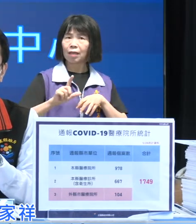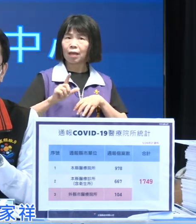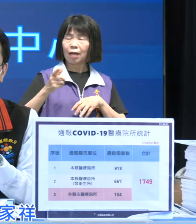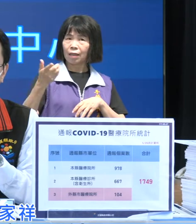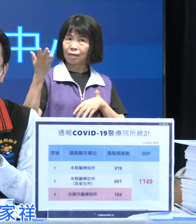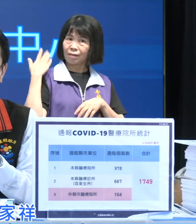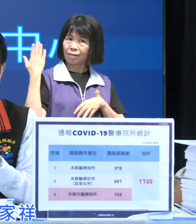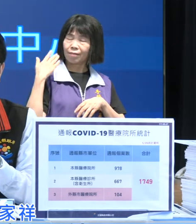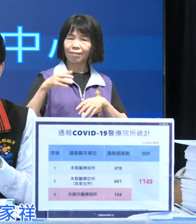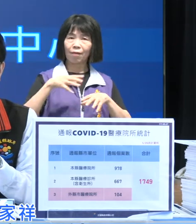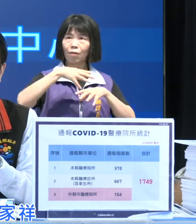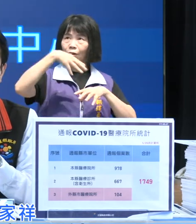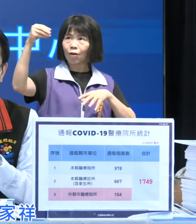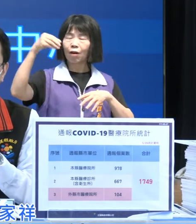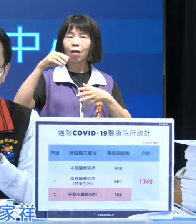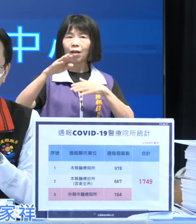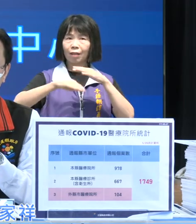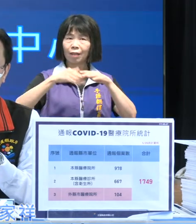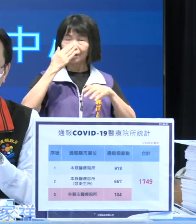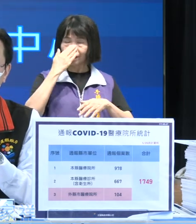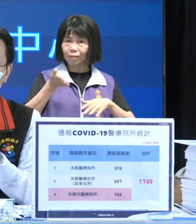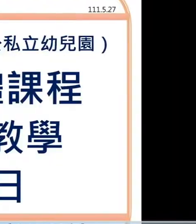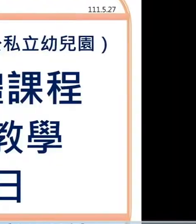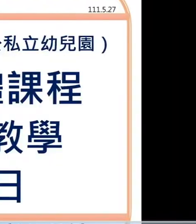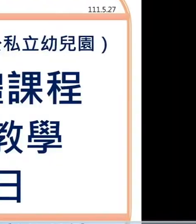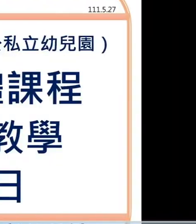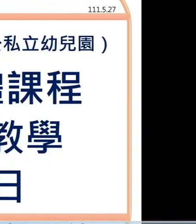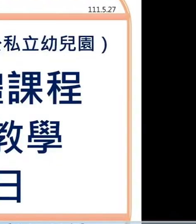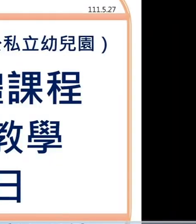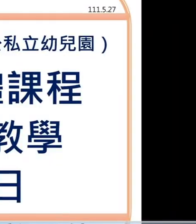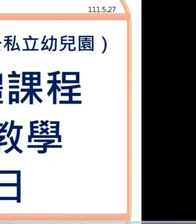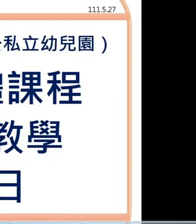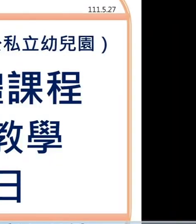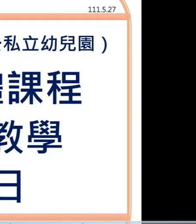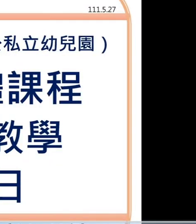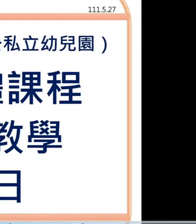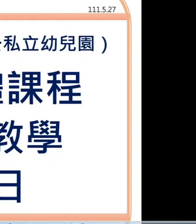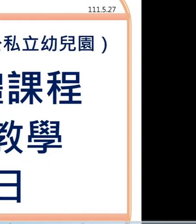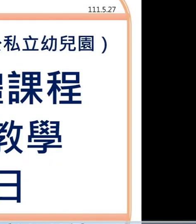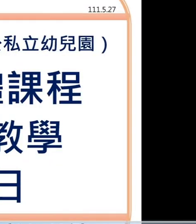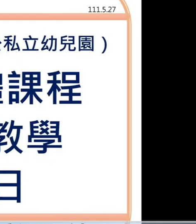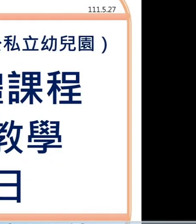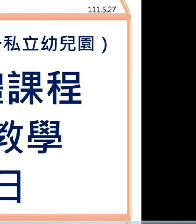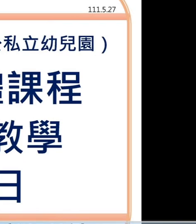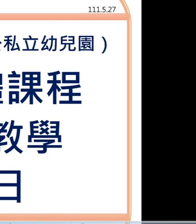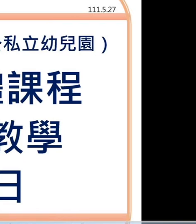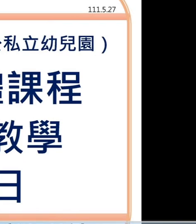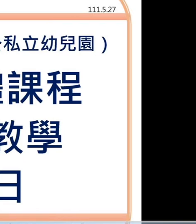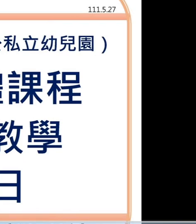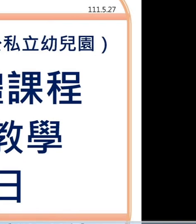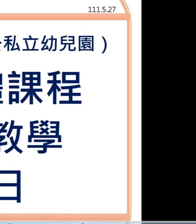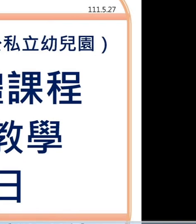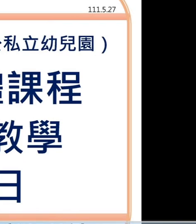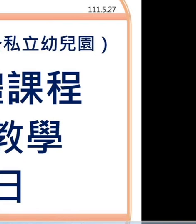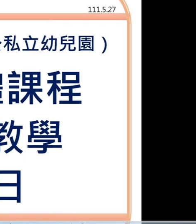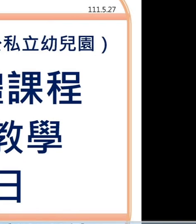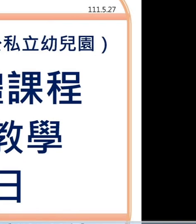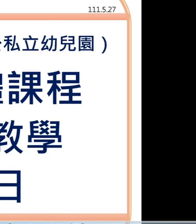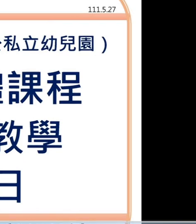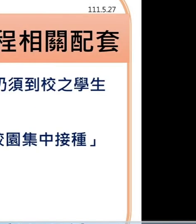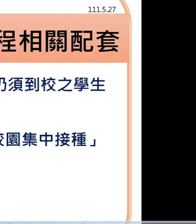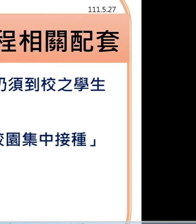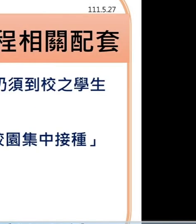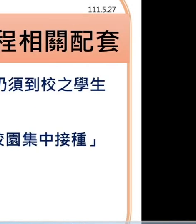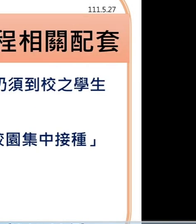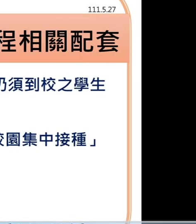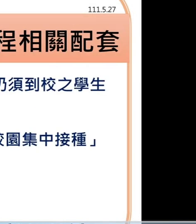的，那修正到今天的个案里面来。 教育处代理处长翁淑敏也对于花莲县是否要在